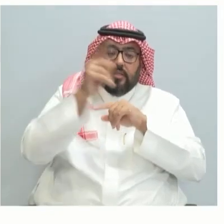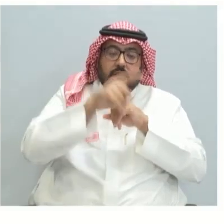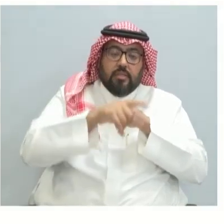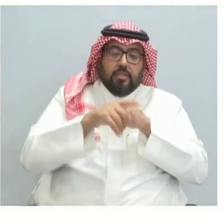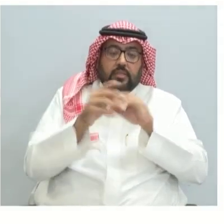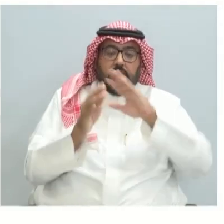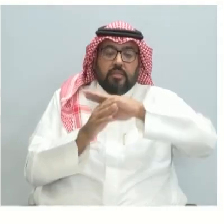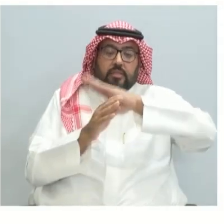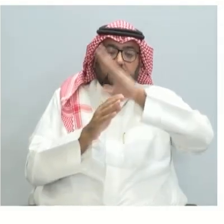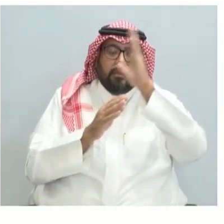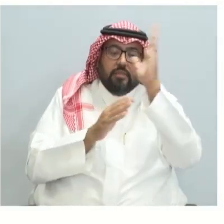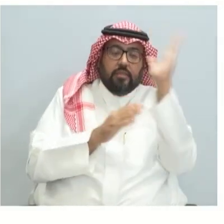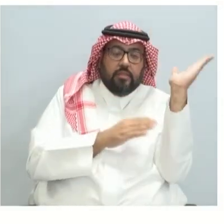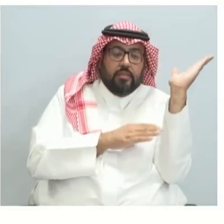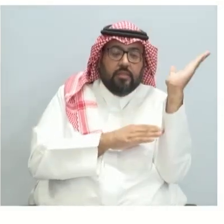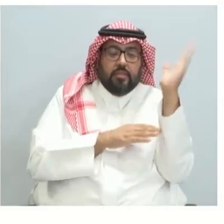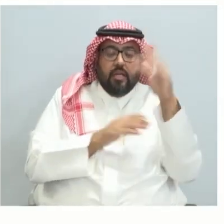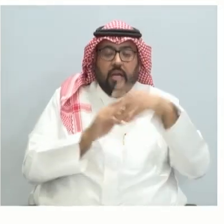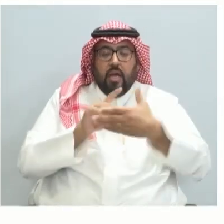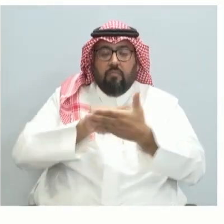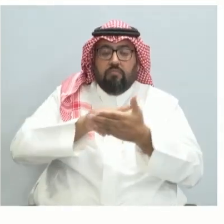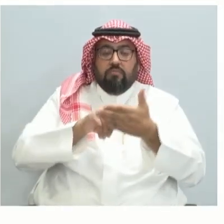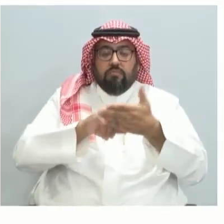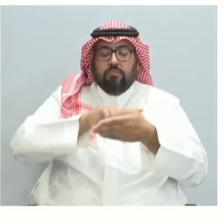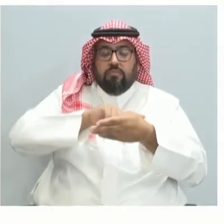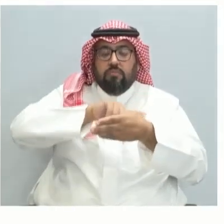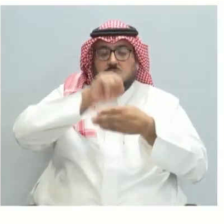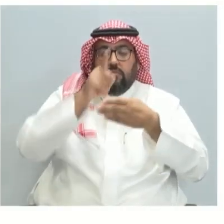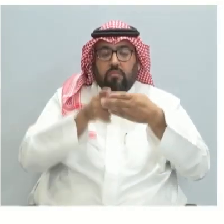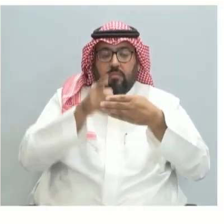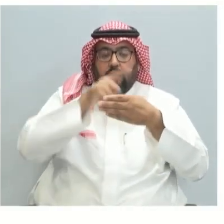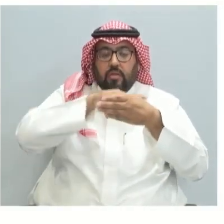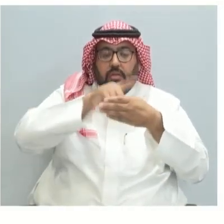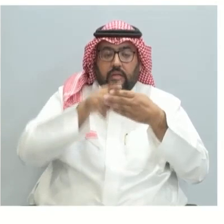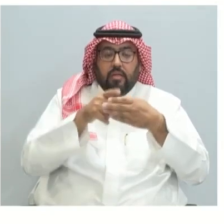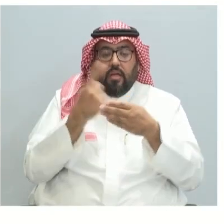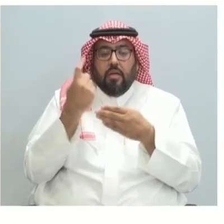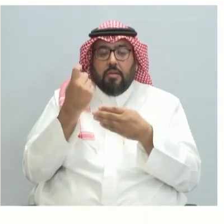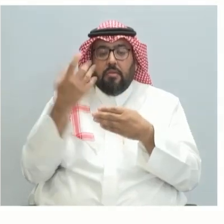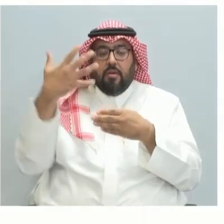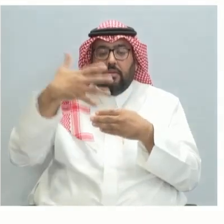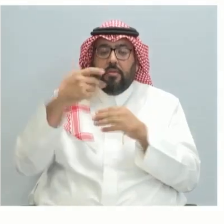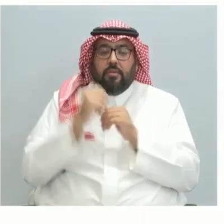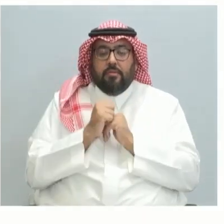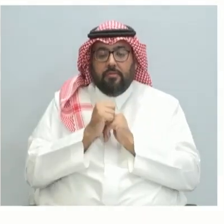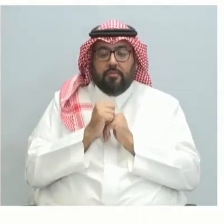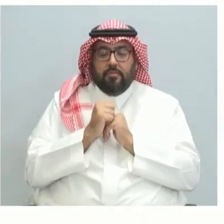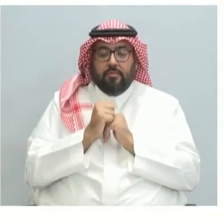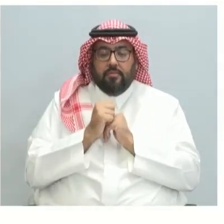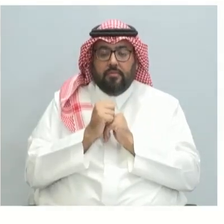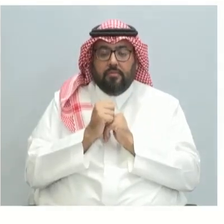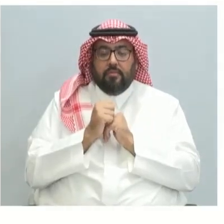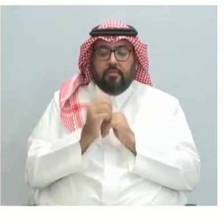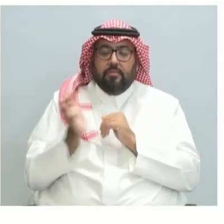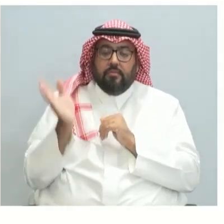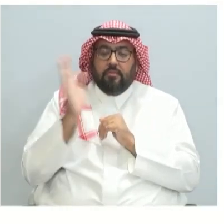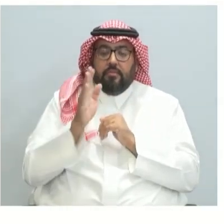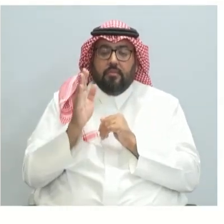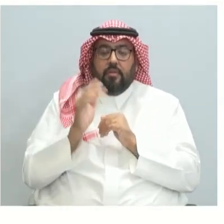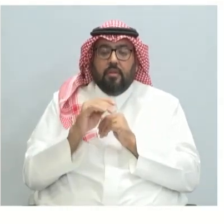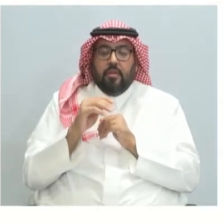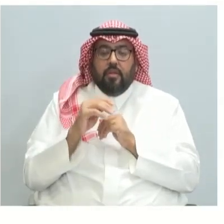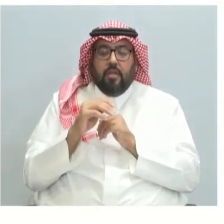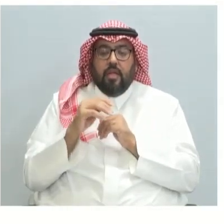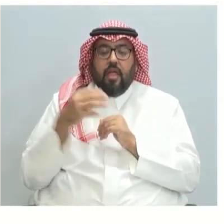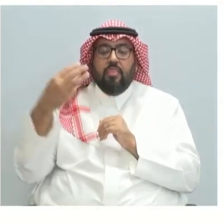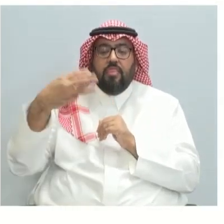150 في المنقله الدائريه هذا هو القطاع الى 150 درجه الان القطاع الاخر